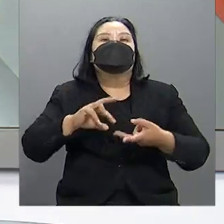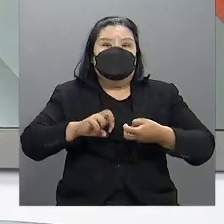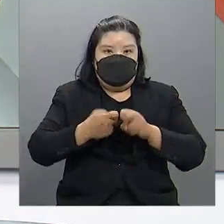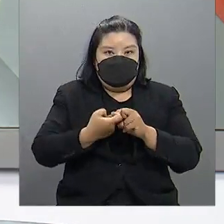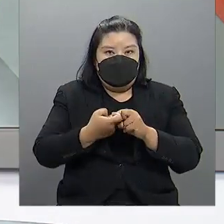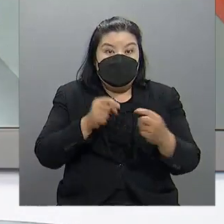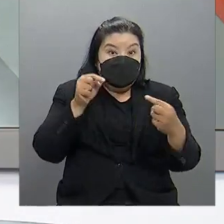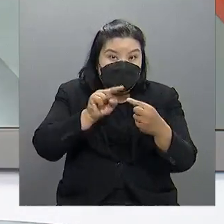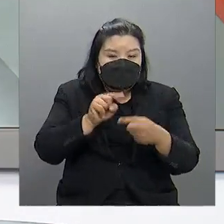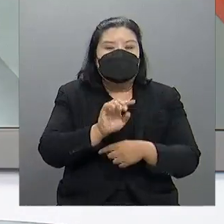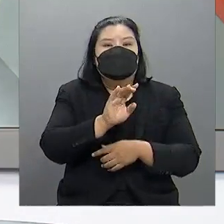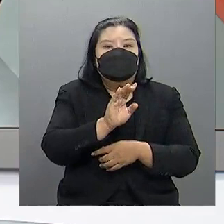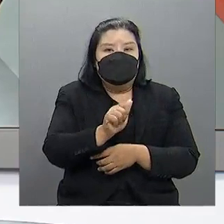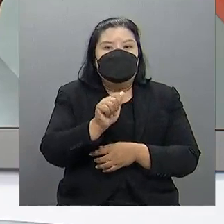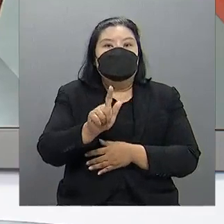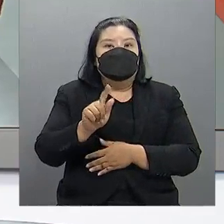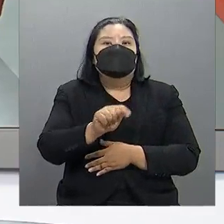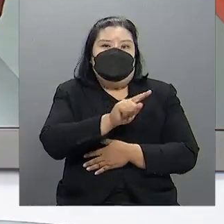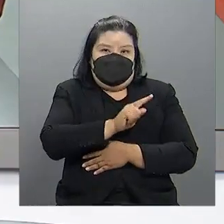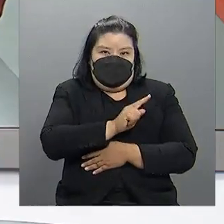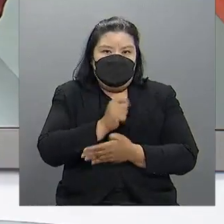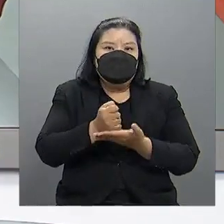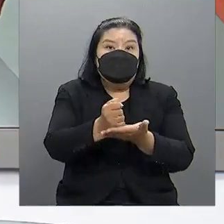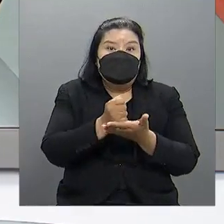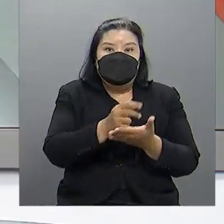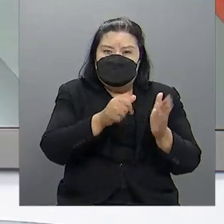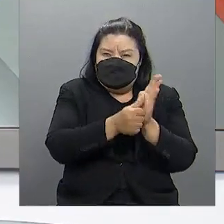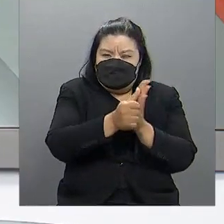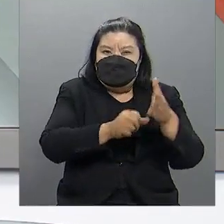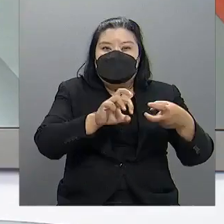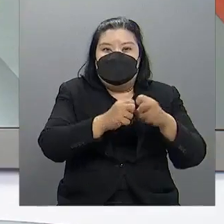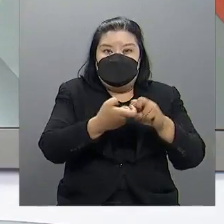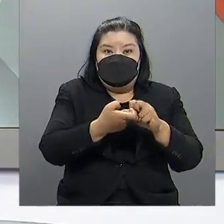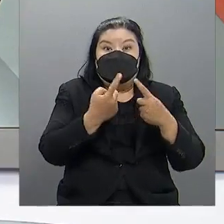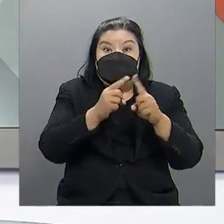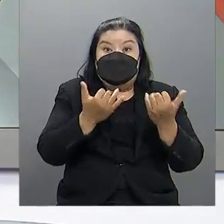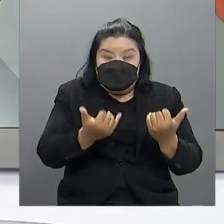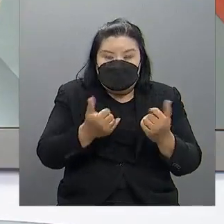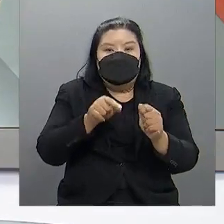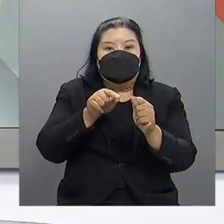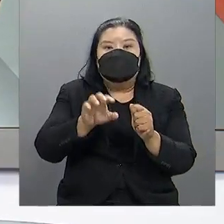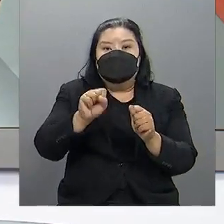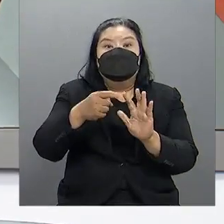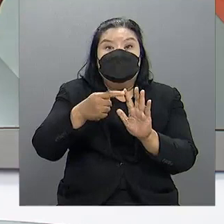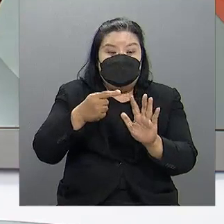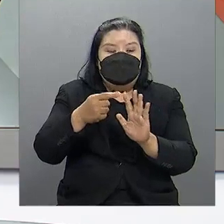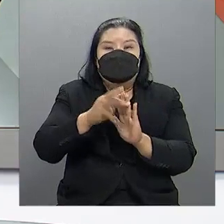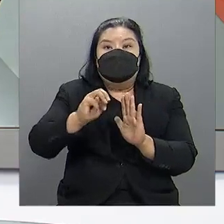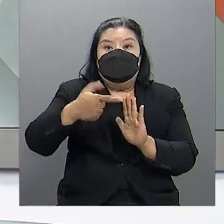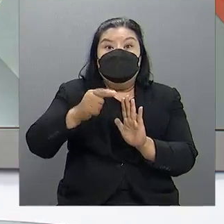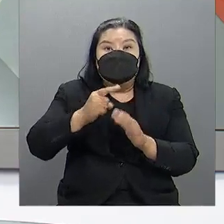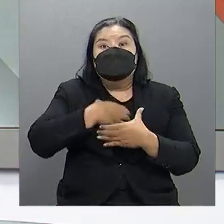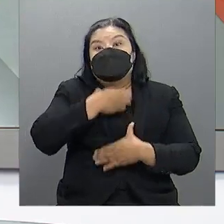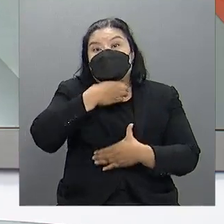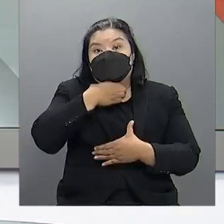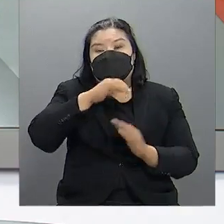แก้ไขแต่สำหรับชาวบ้านในตำบลบ่อแก้วอำเภอสะเมิงที่จังหวัดเชียงใหม่ซึ่งเป็นพื้นที่สูงการจะทำโครงการประปาหมู่บ้าน